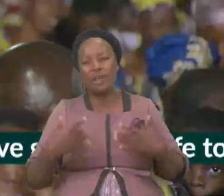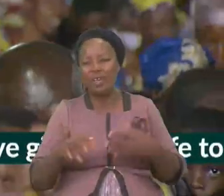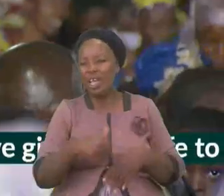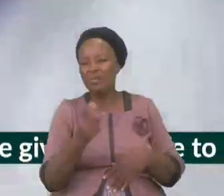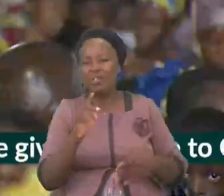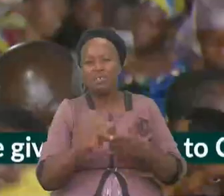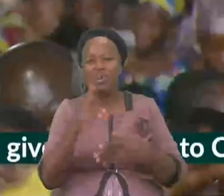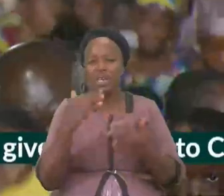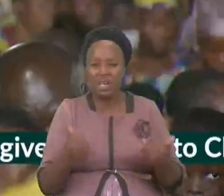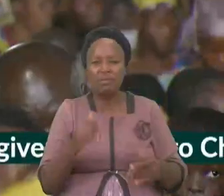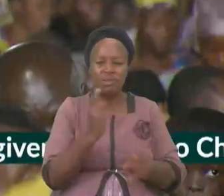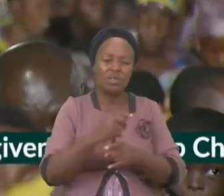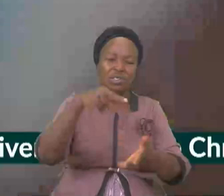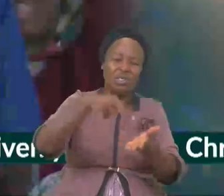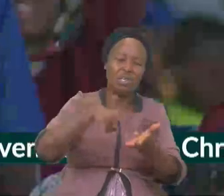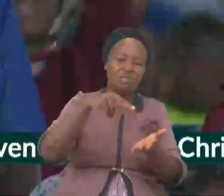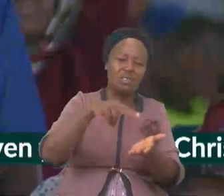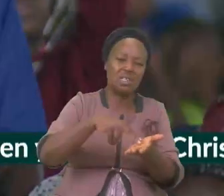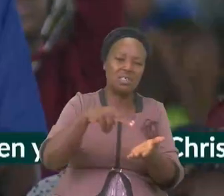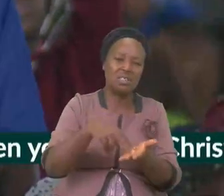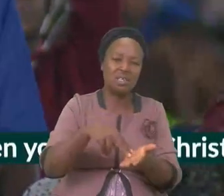vie. N'importe où tu es, lève ta main.